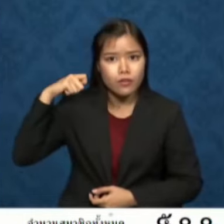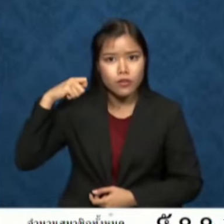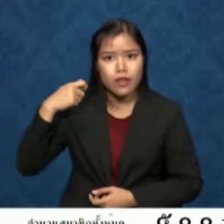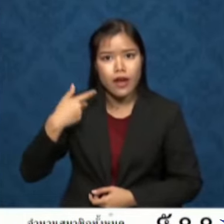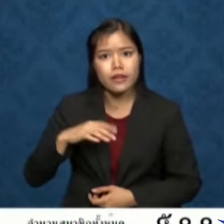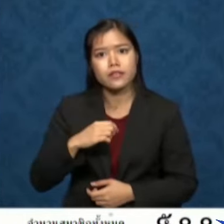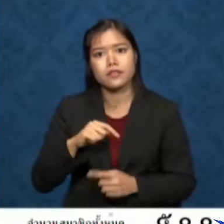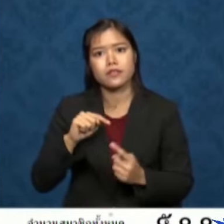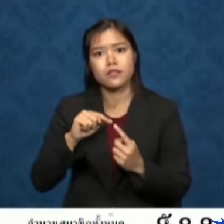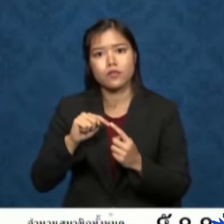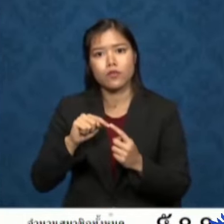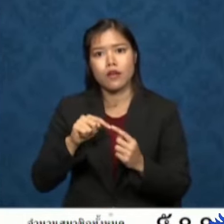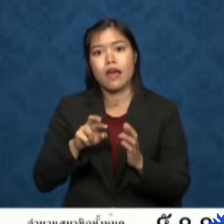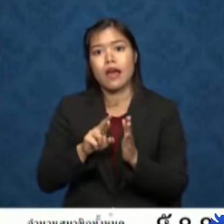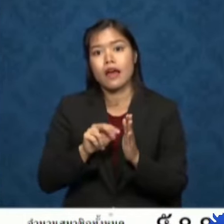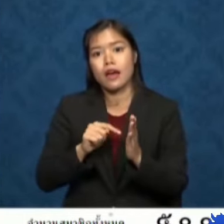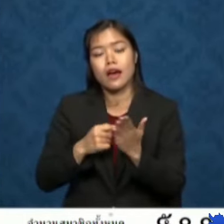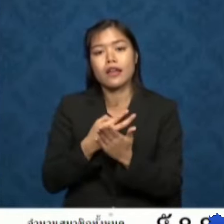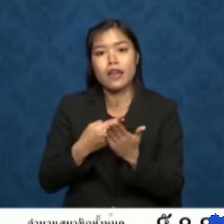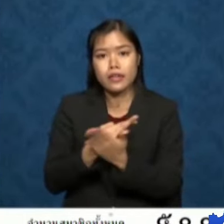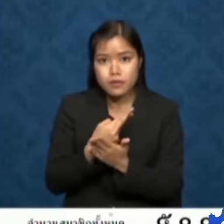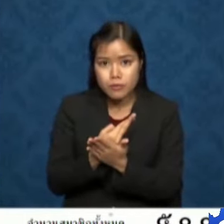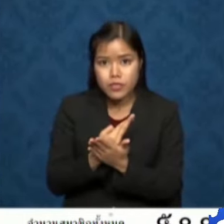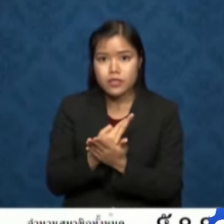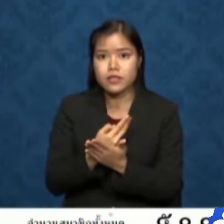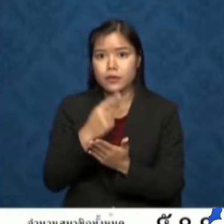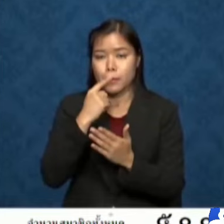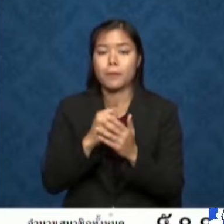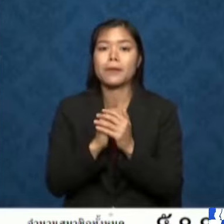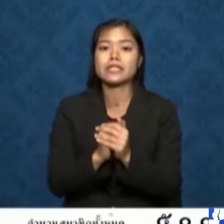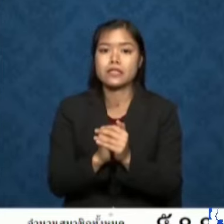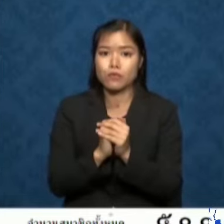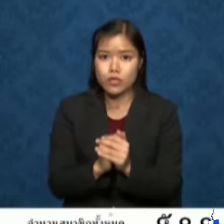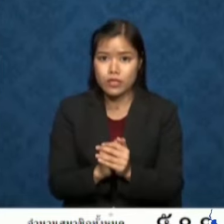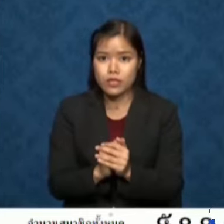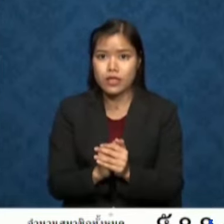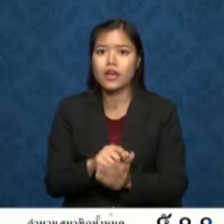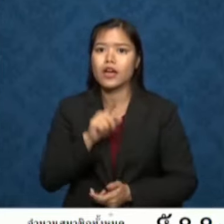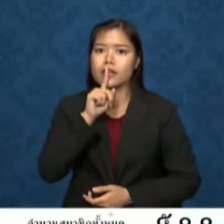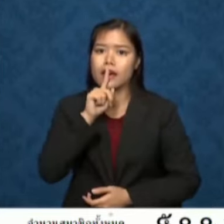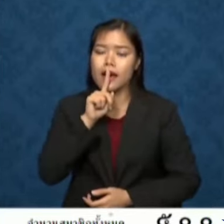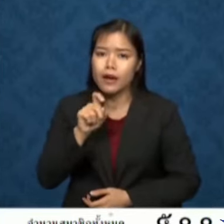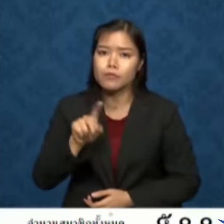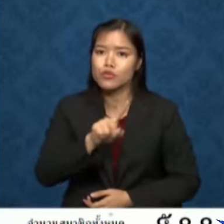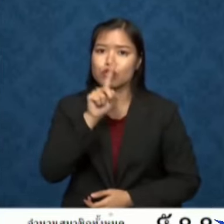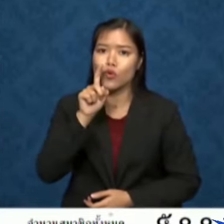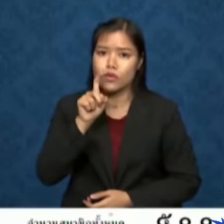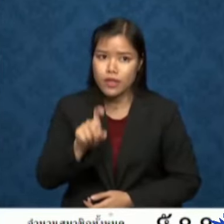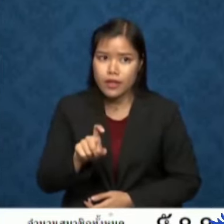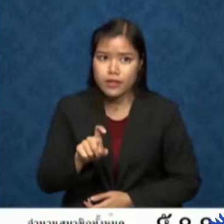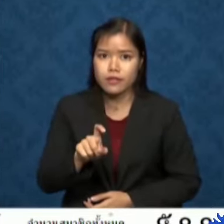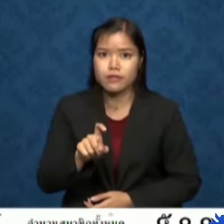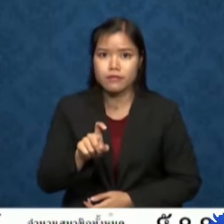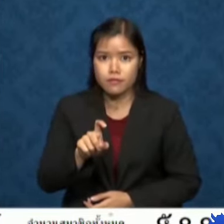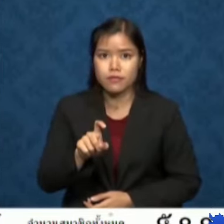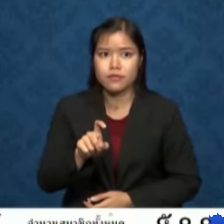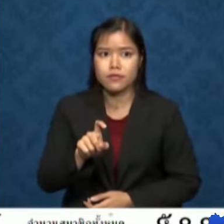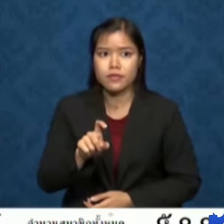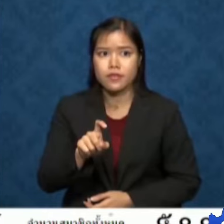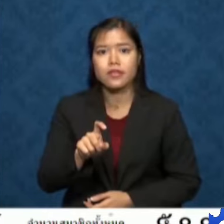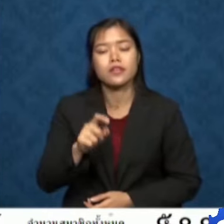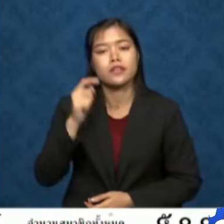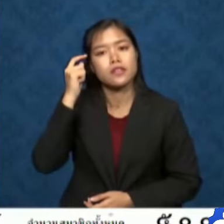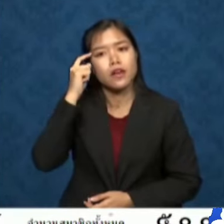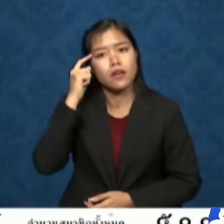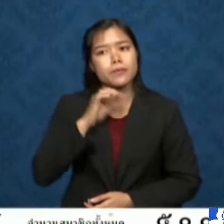ที่ปราจีนบุรีผมตั้งคำถามครับว่าจะต้องมีอีกกรณีนายสุทินคลังแสงและนายเศรษฐาทวีศิลป์จะตระหนักมาก